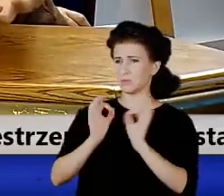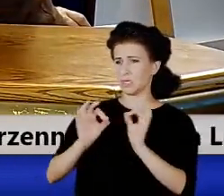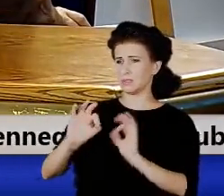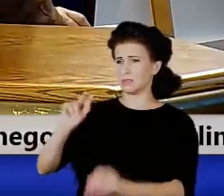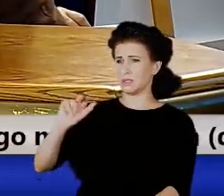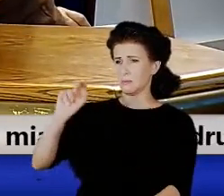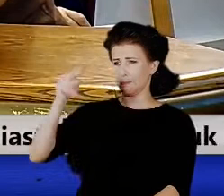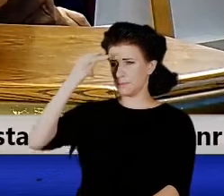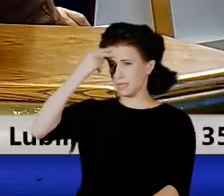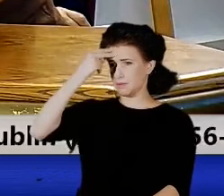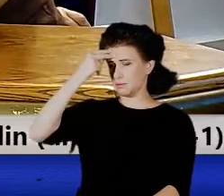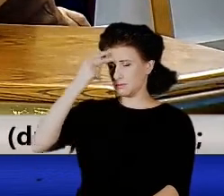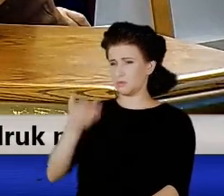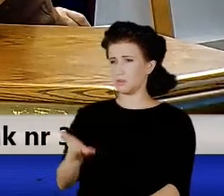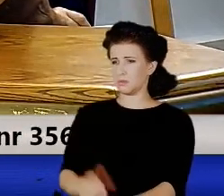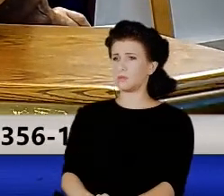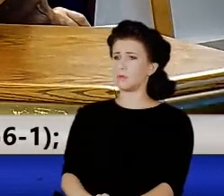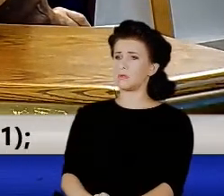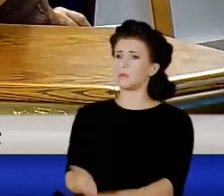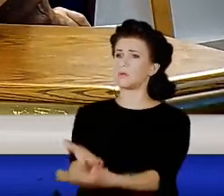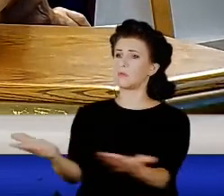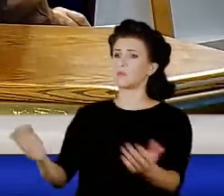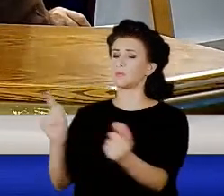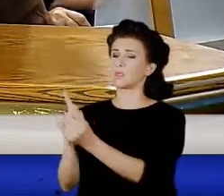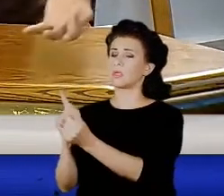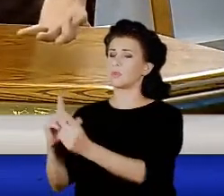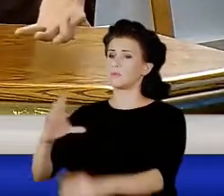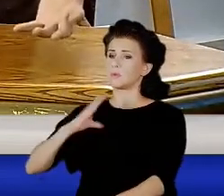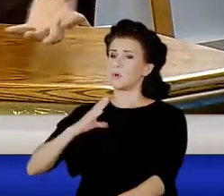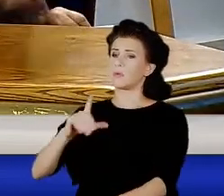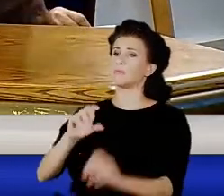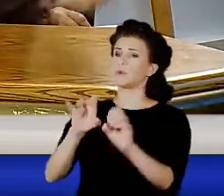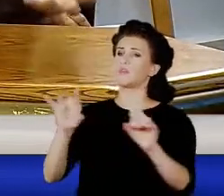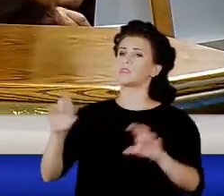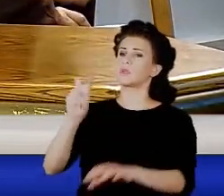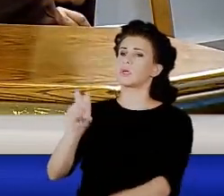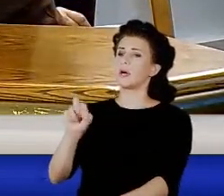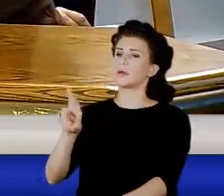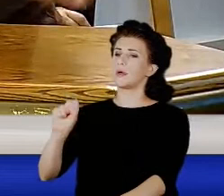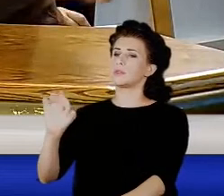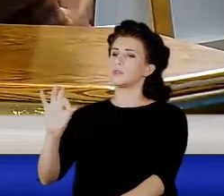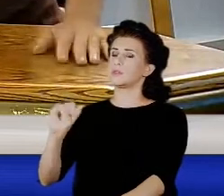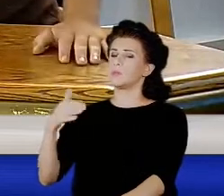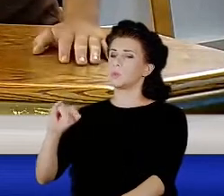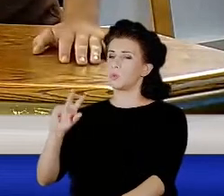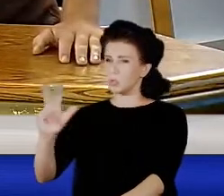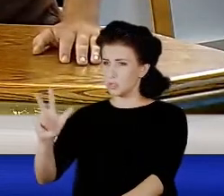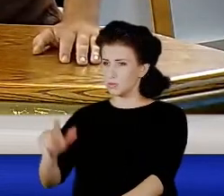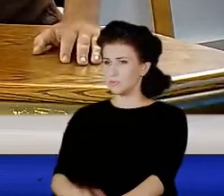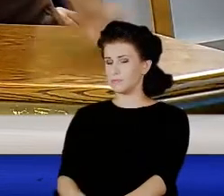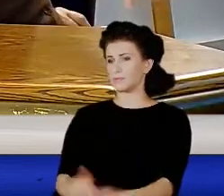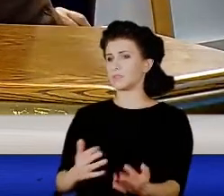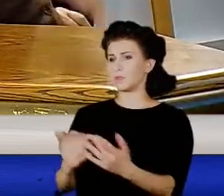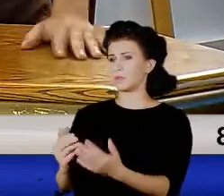na spotkaniach klubu z profesorem Harasimiukiem i to jakby załatwiło